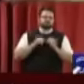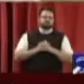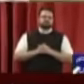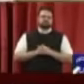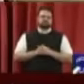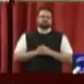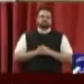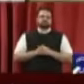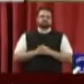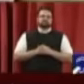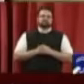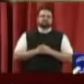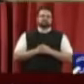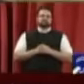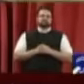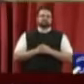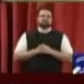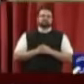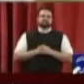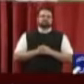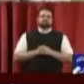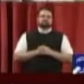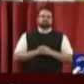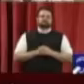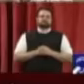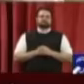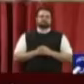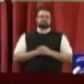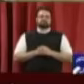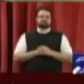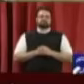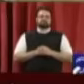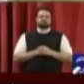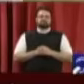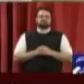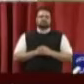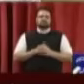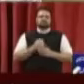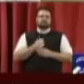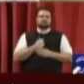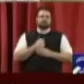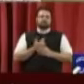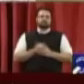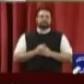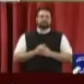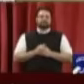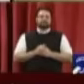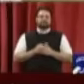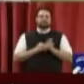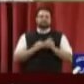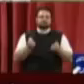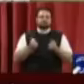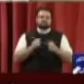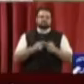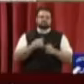terminăm într-o altă zi și tot... Că se întrebă. Așa. Deci eu trebuie să lucrez cu